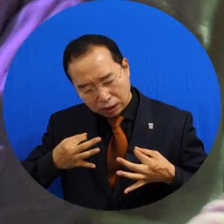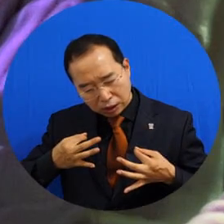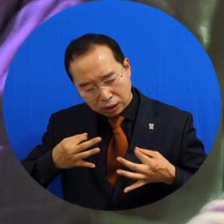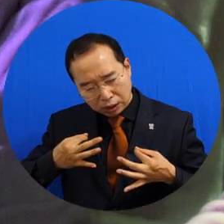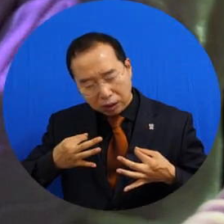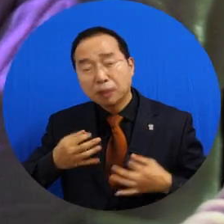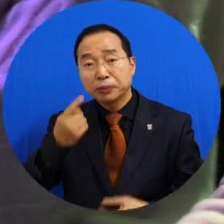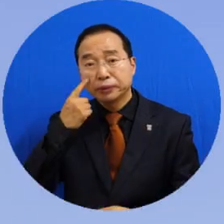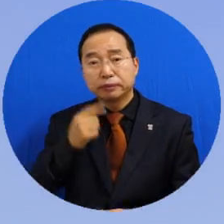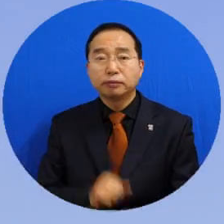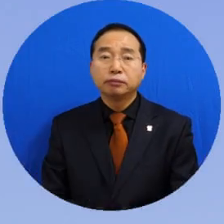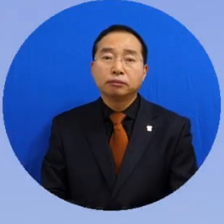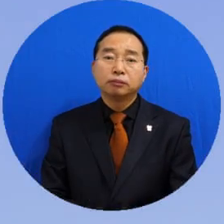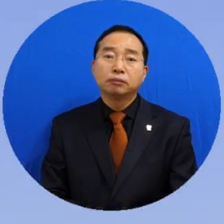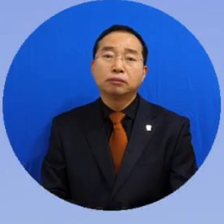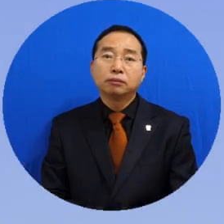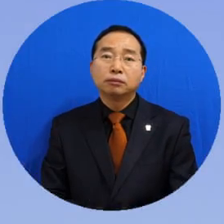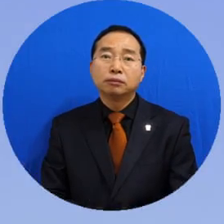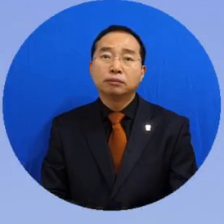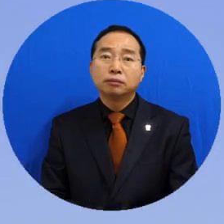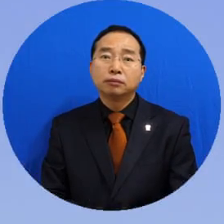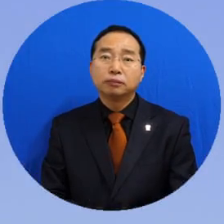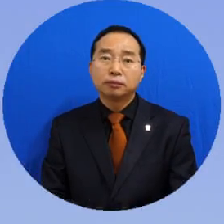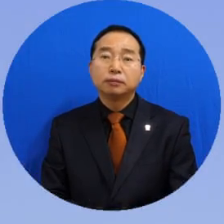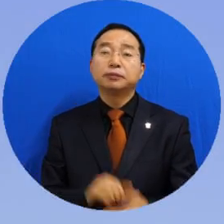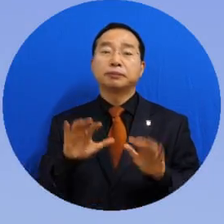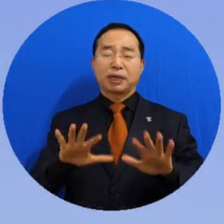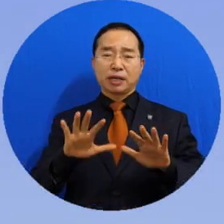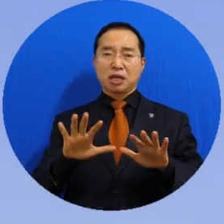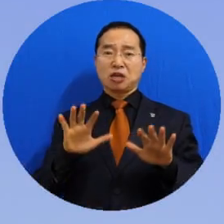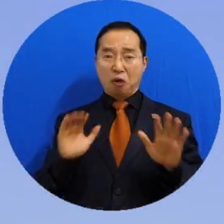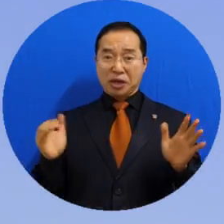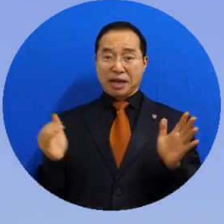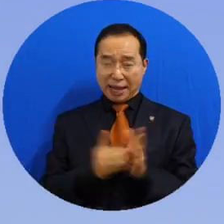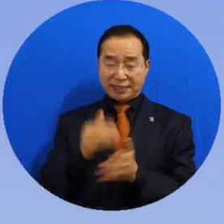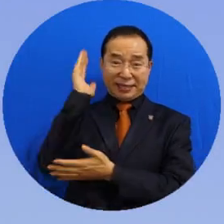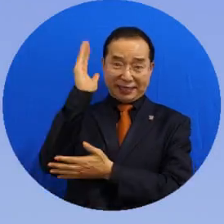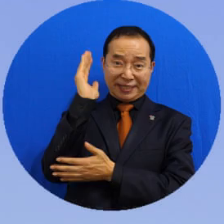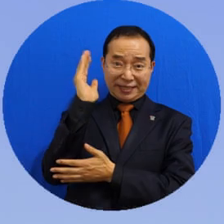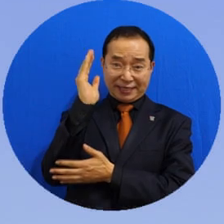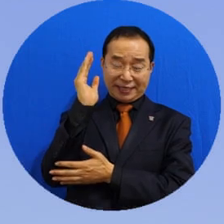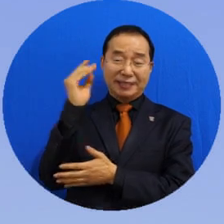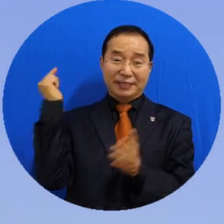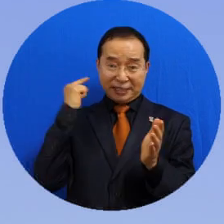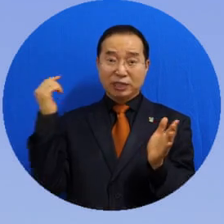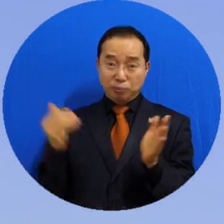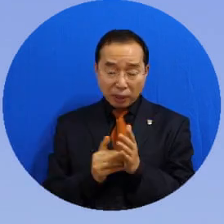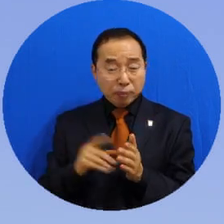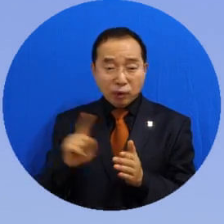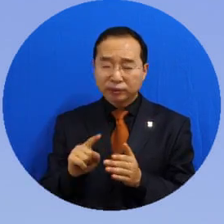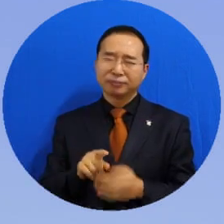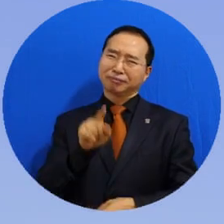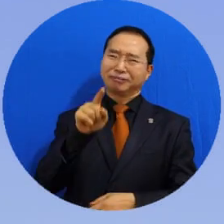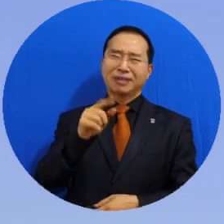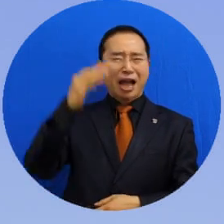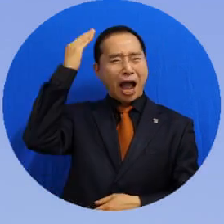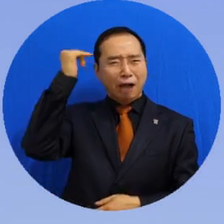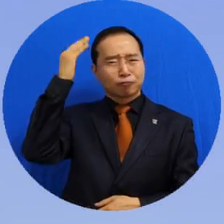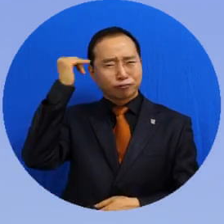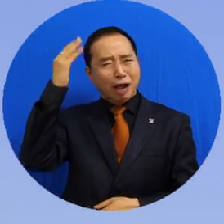만약 여러분들이 여기까지 제 프레젠테이션을 듣고 나가신다면은 아, 저 전우석이라는 사람 하루